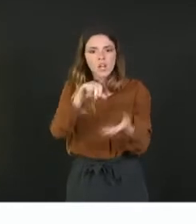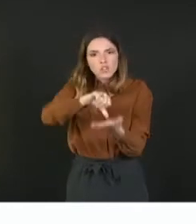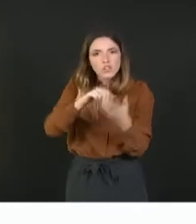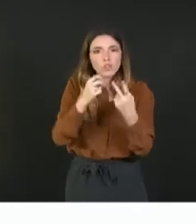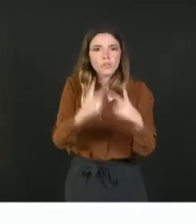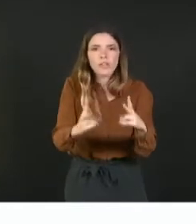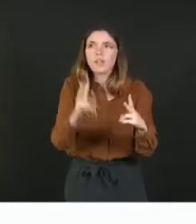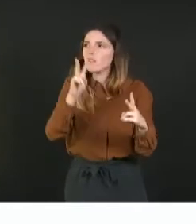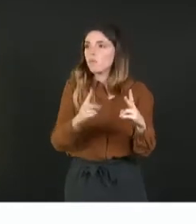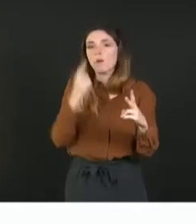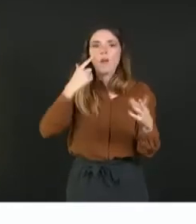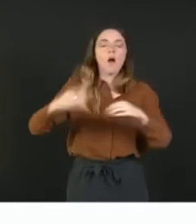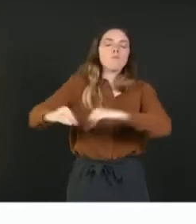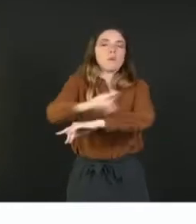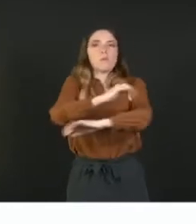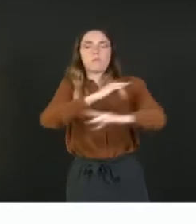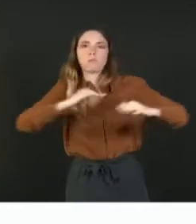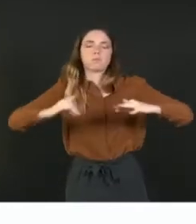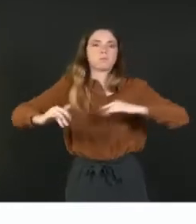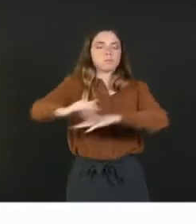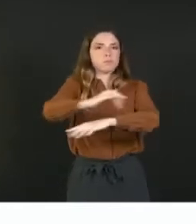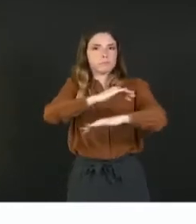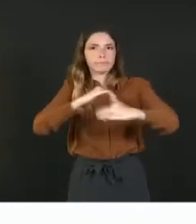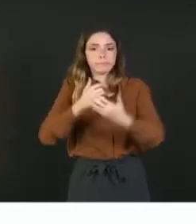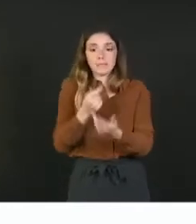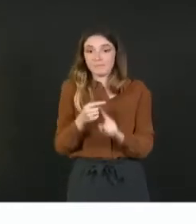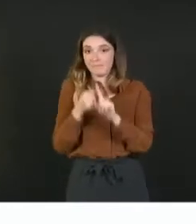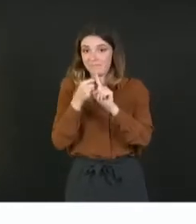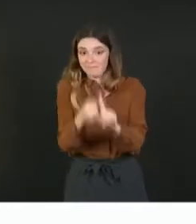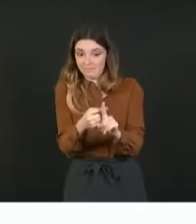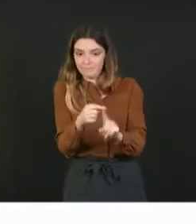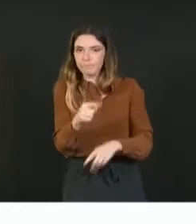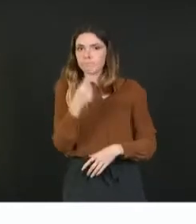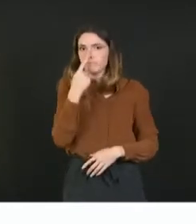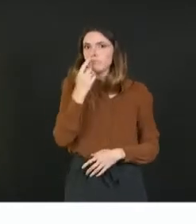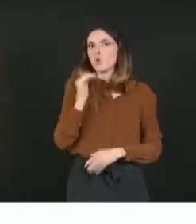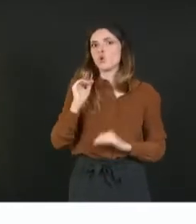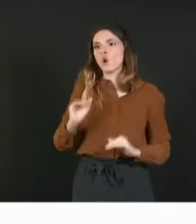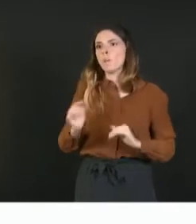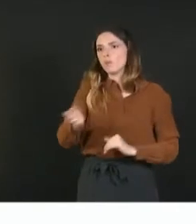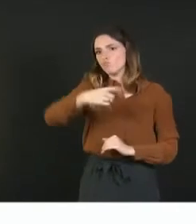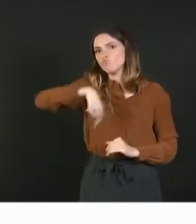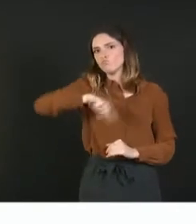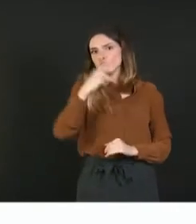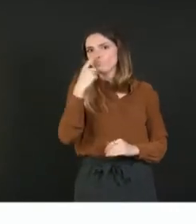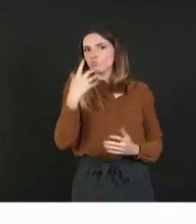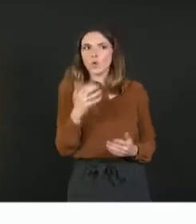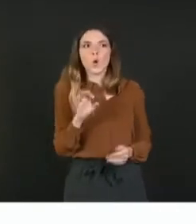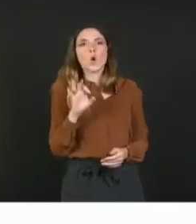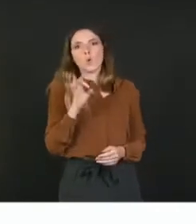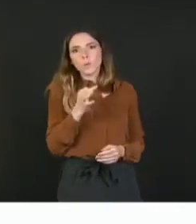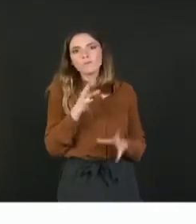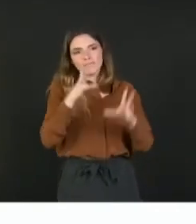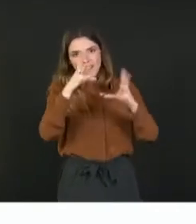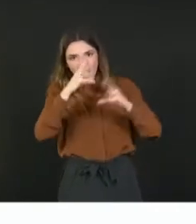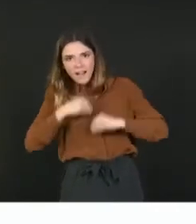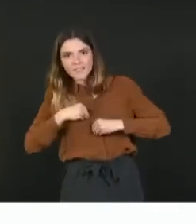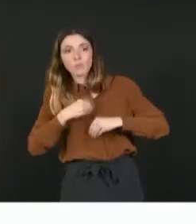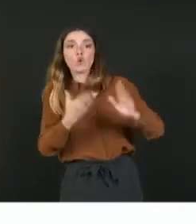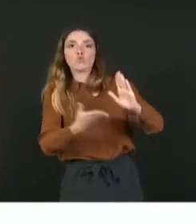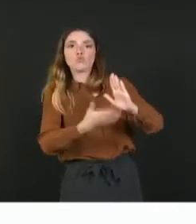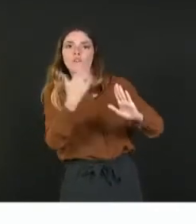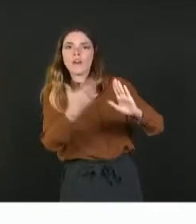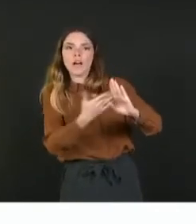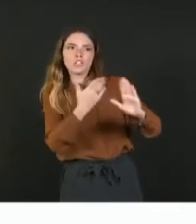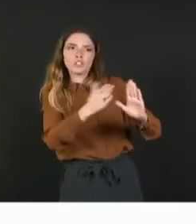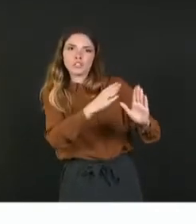dense, je pense qu'il y a cet engouement de plus en plus pour l'acceptation du sauvage. L'acceptation,